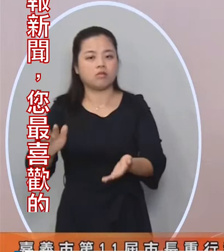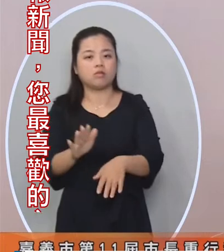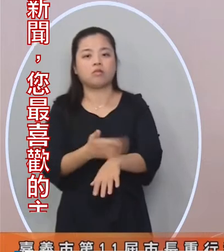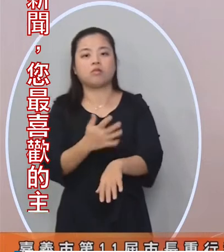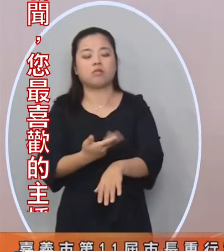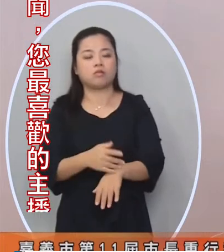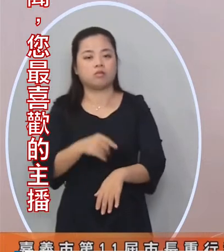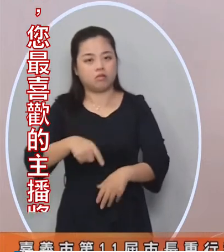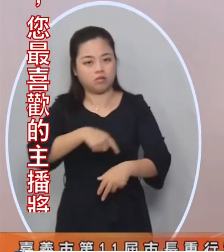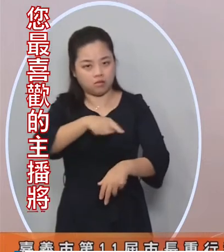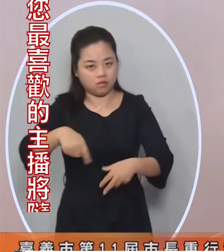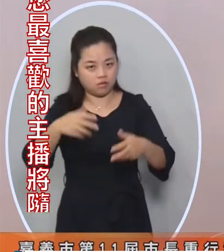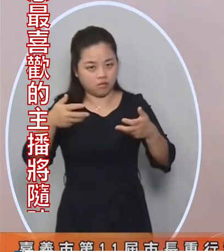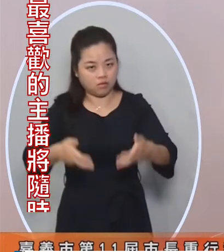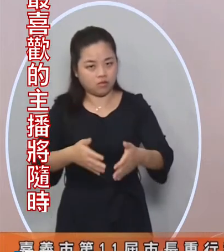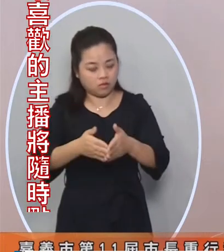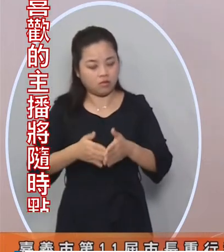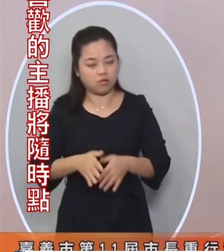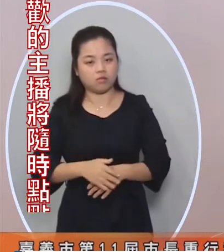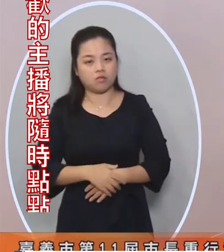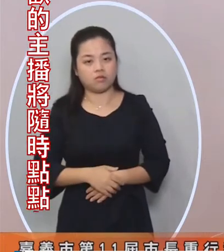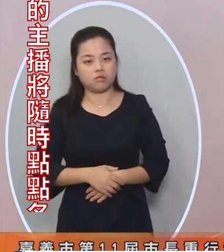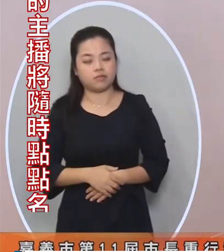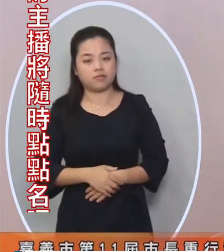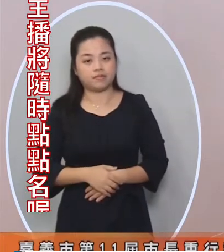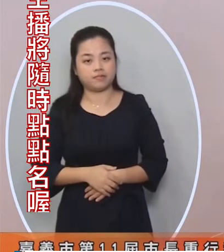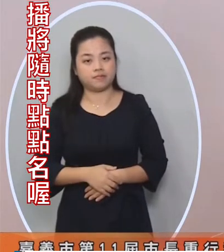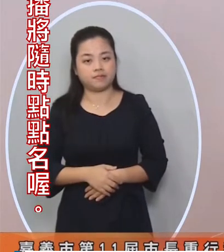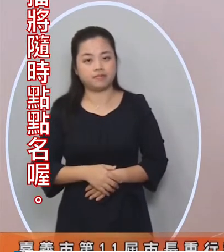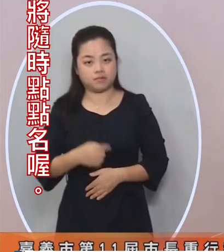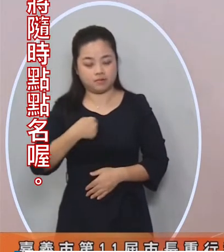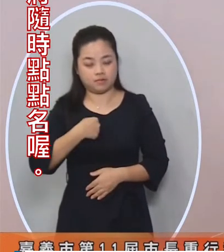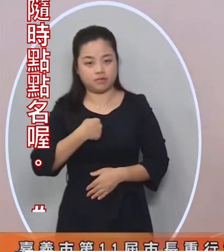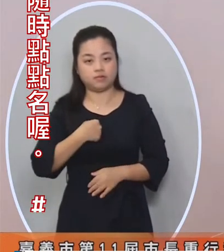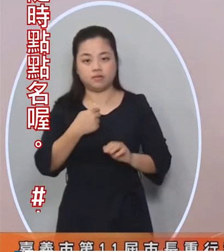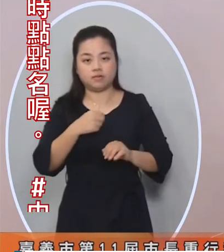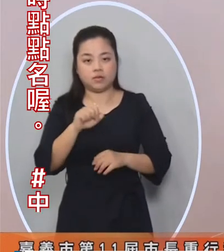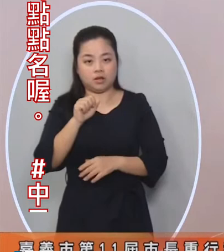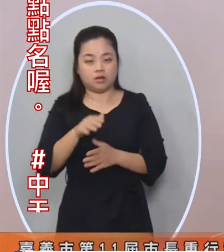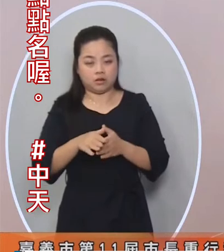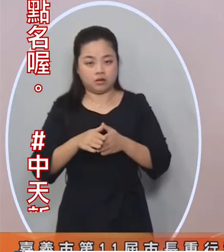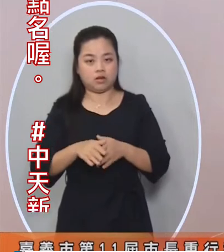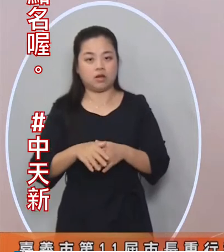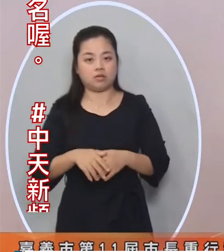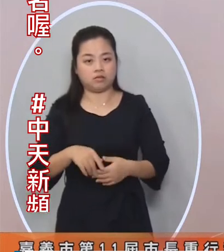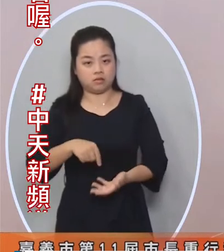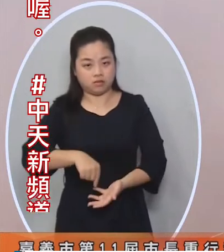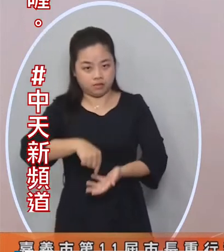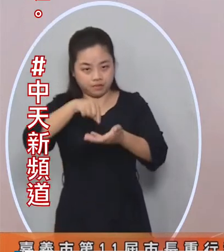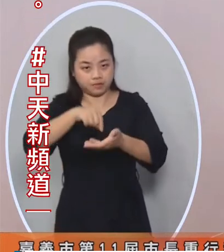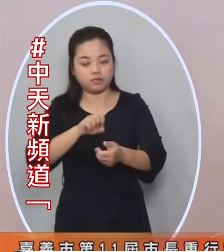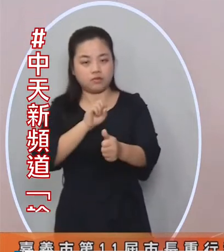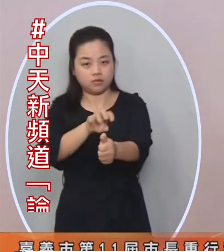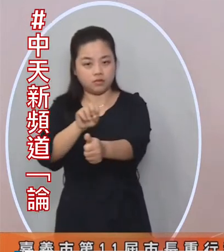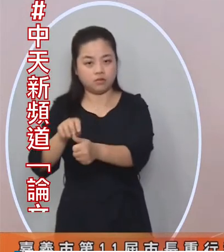个是我们最重要的态度，所以李俊烈在这要给大家承诺，也要给大家提出来，